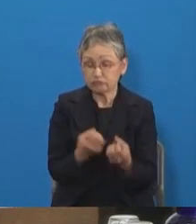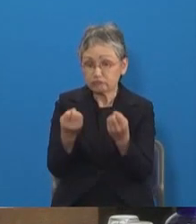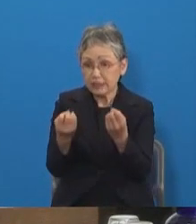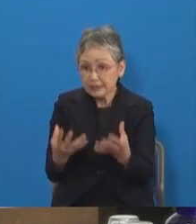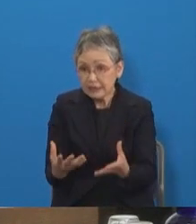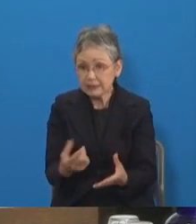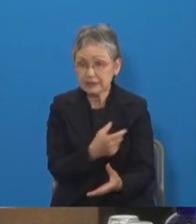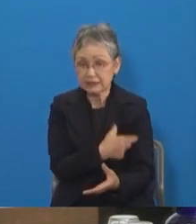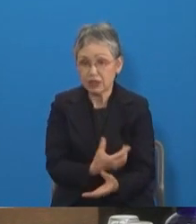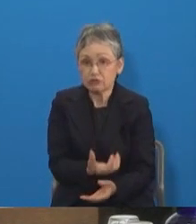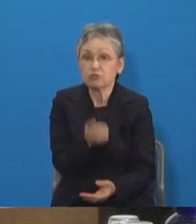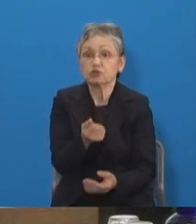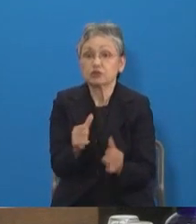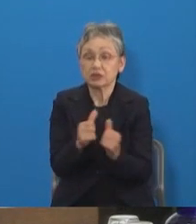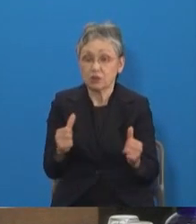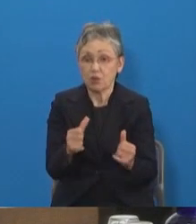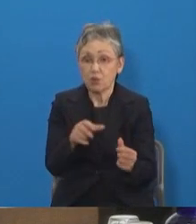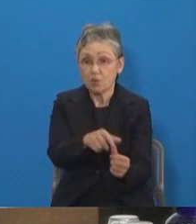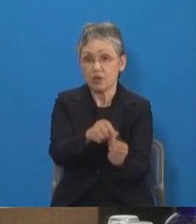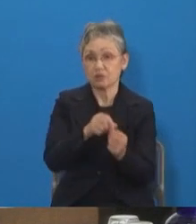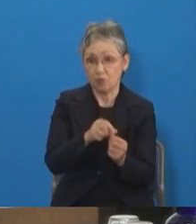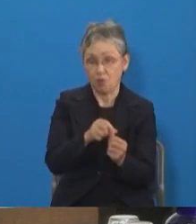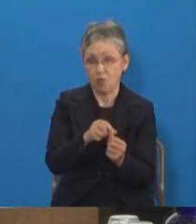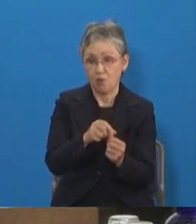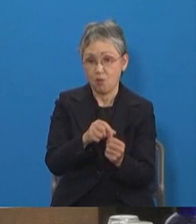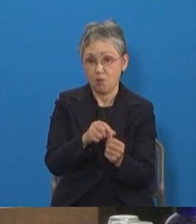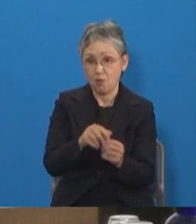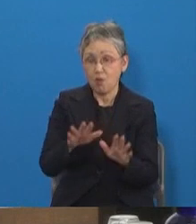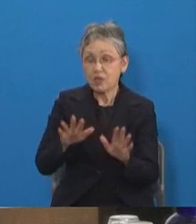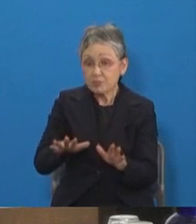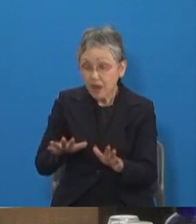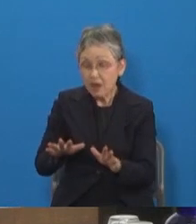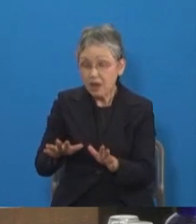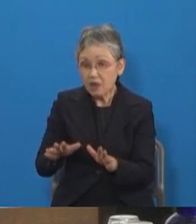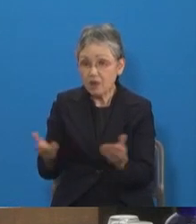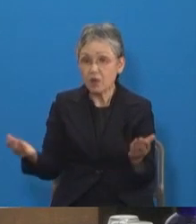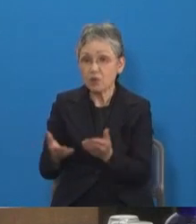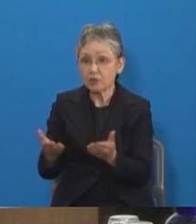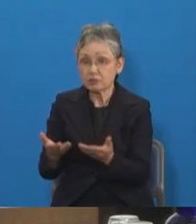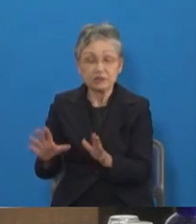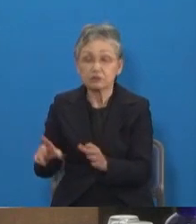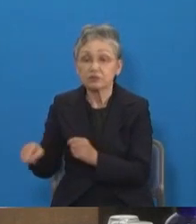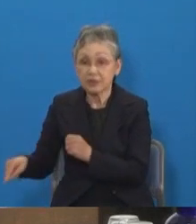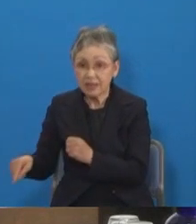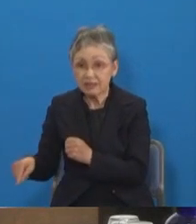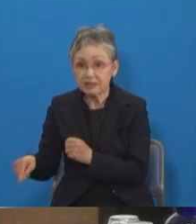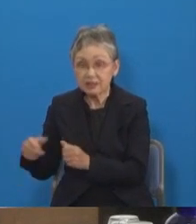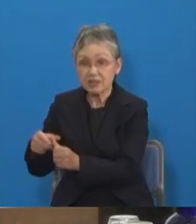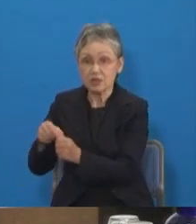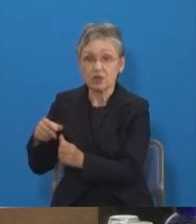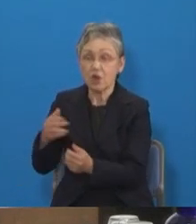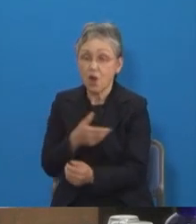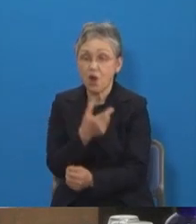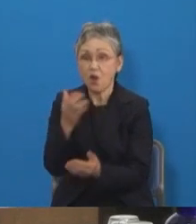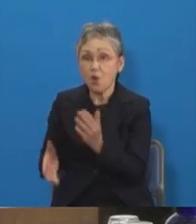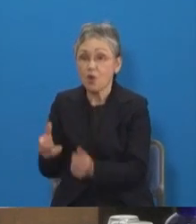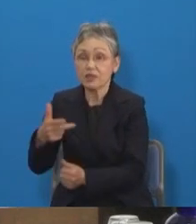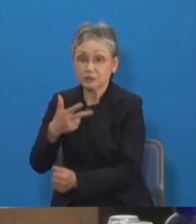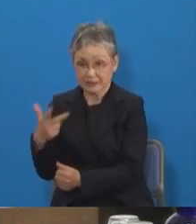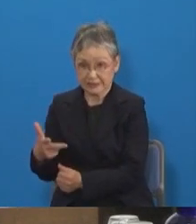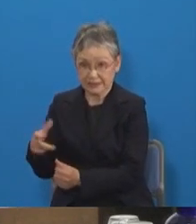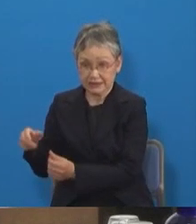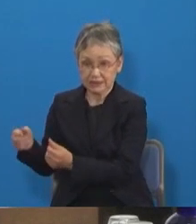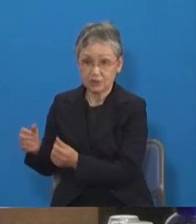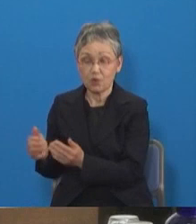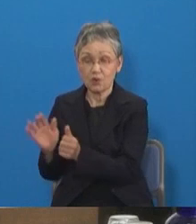保、現在は保育士として働いておられない潜在保育士の再就職支援、保育士の就業継